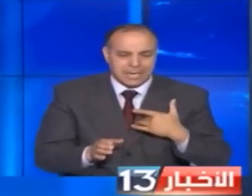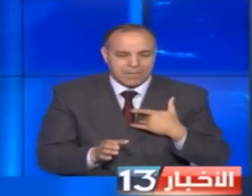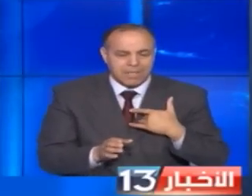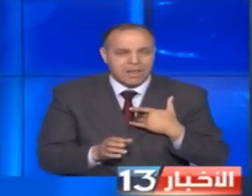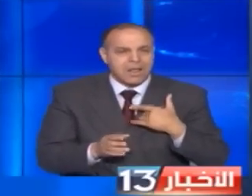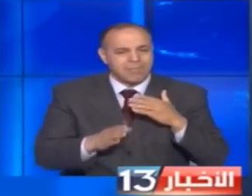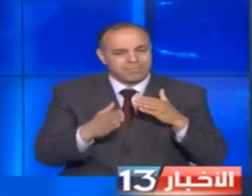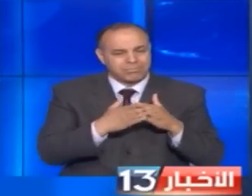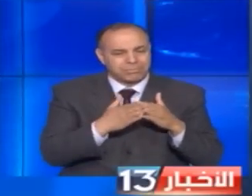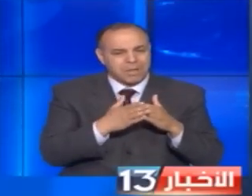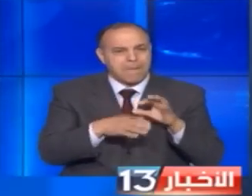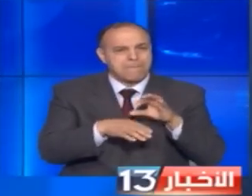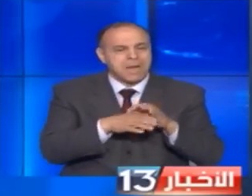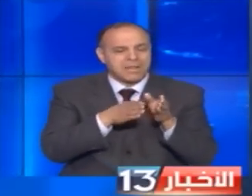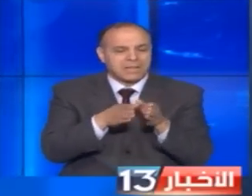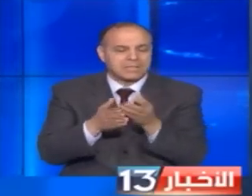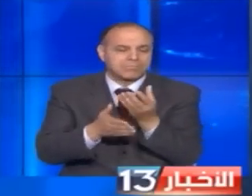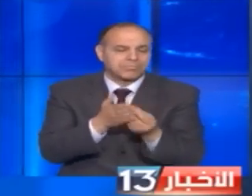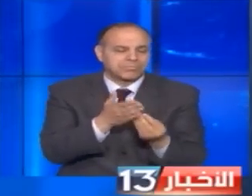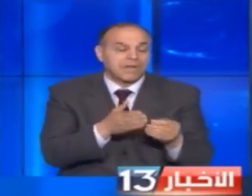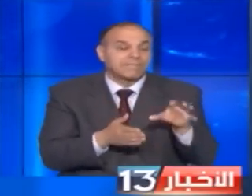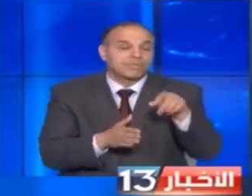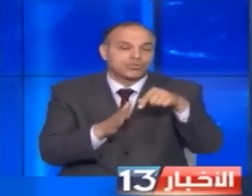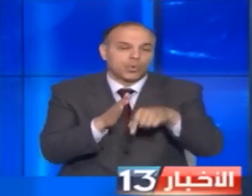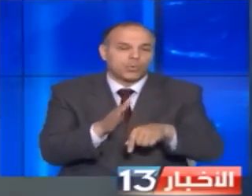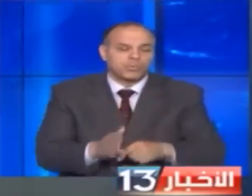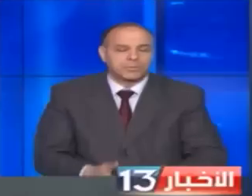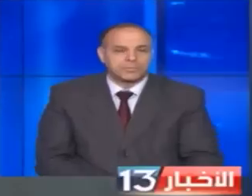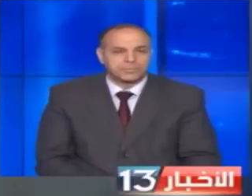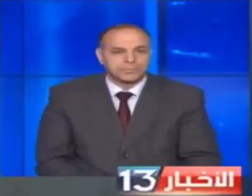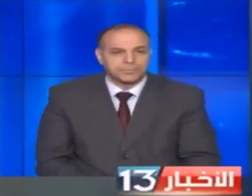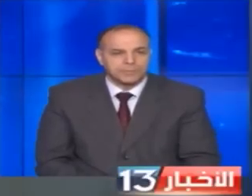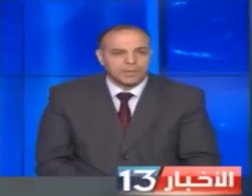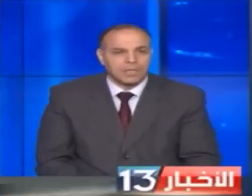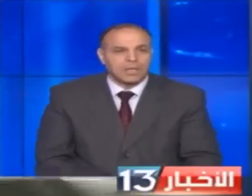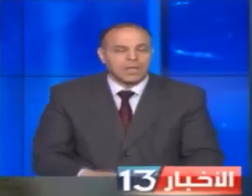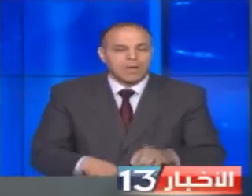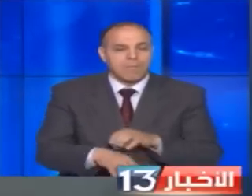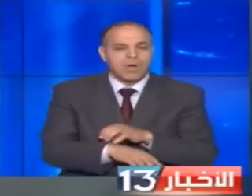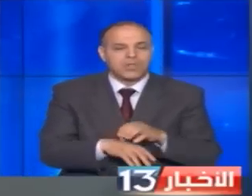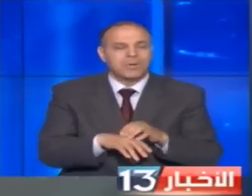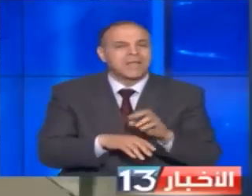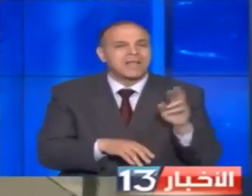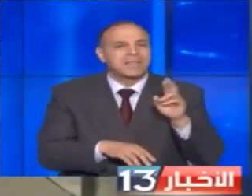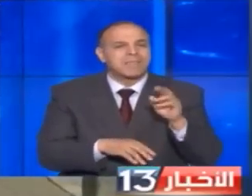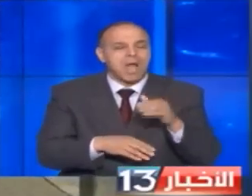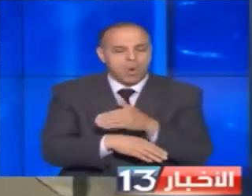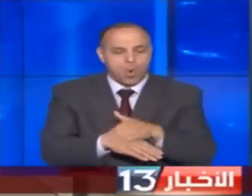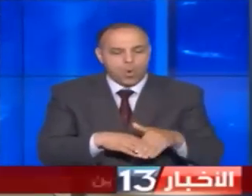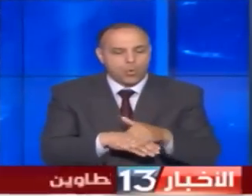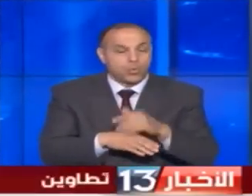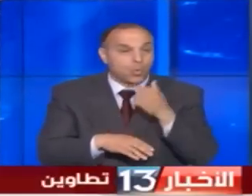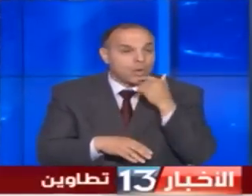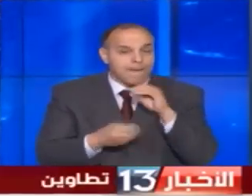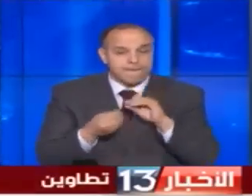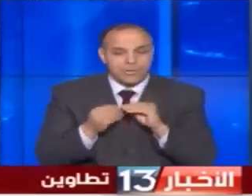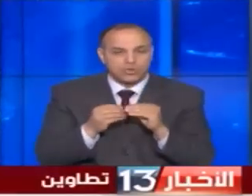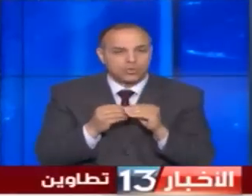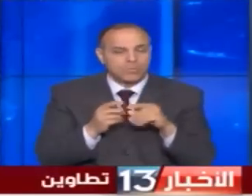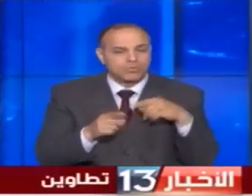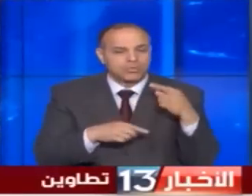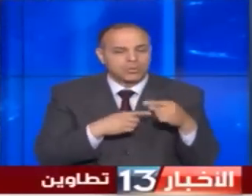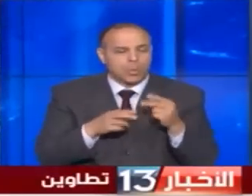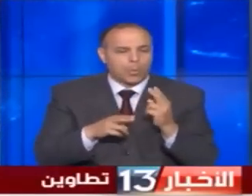للحد من نقص اطباء الاختصاص بالجهه في معتمديه الذهيبه الحدوديه هو الاشكال ذاته المستمر